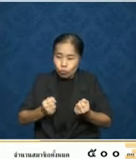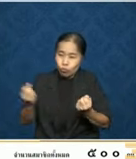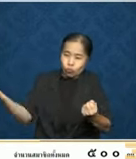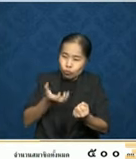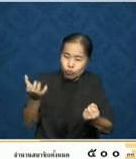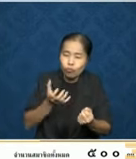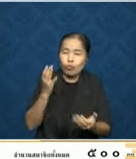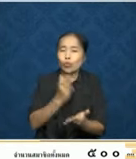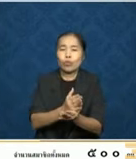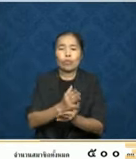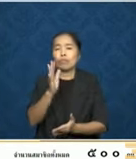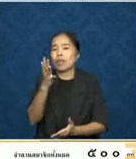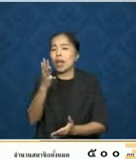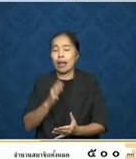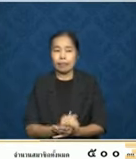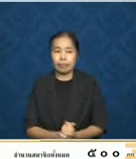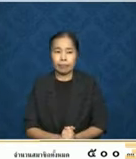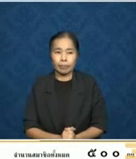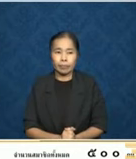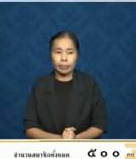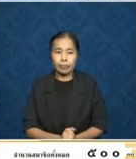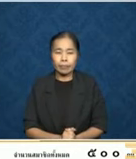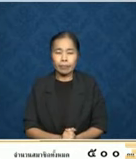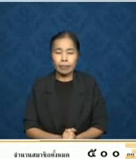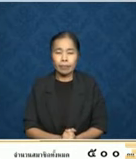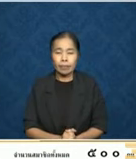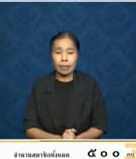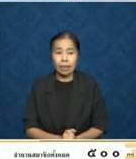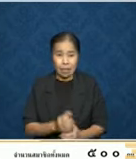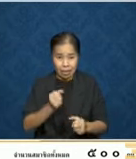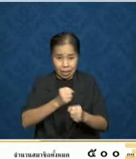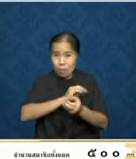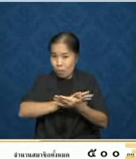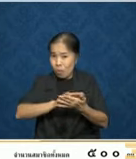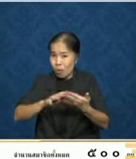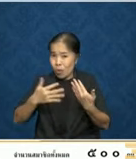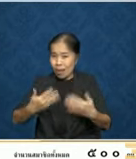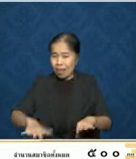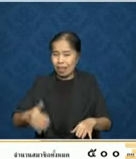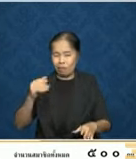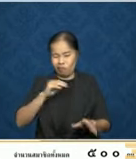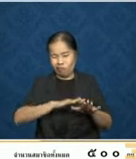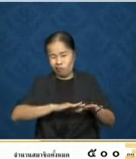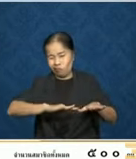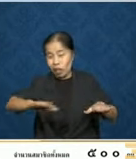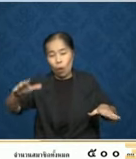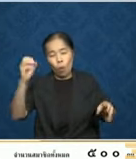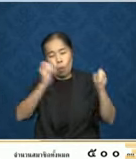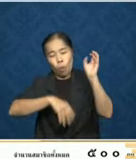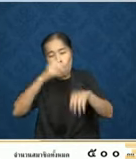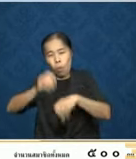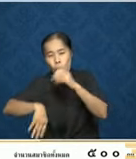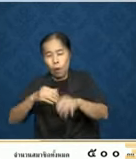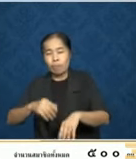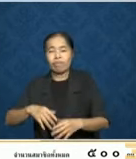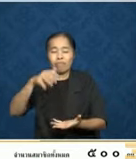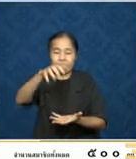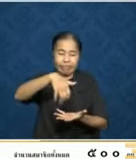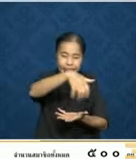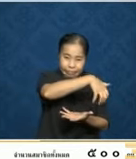อันนี้เป็นรูปที่เรียกว่าเคลียร์แล้วนะครับบางที่ถนนนี่เต็มไปด้วยขยะนะครับนี่คือข้อจำกัด